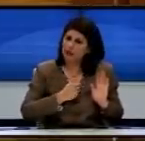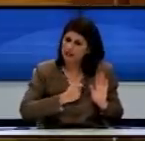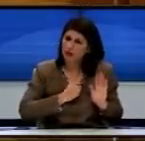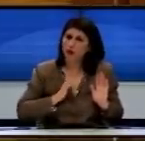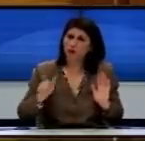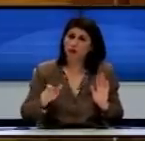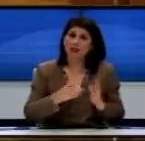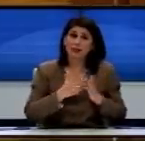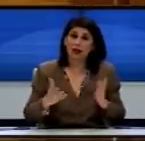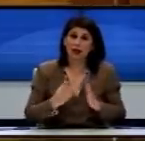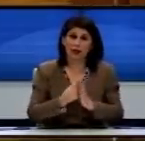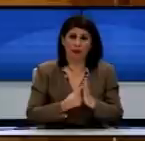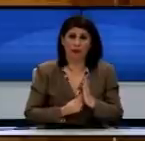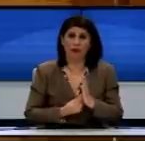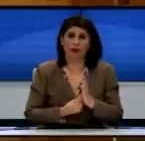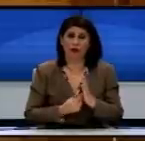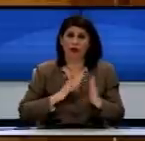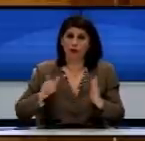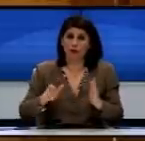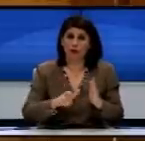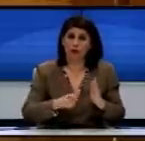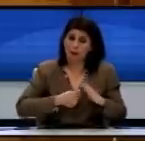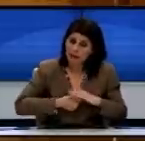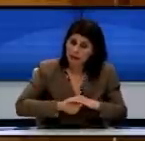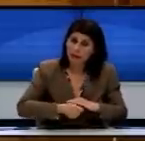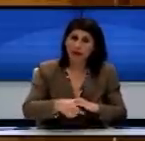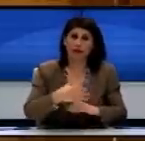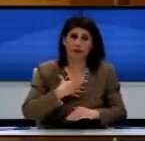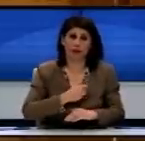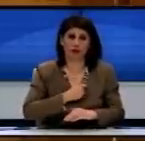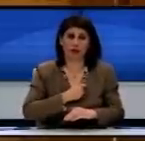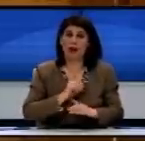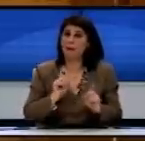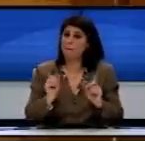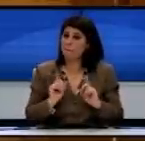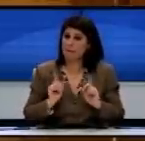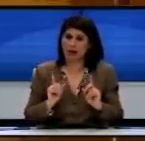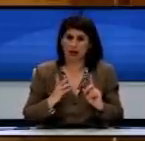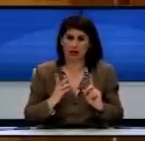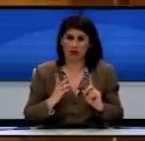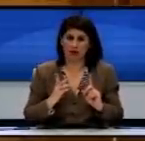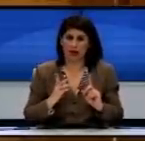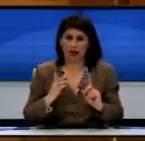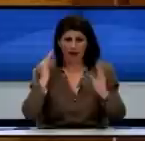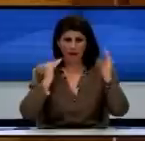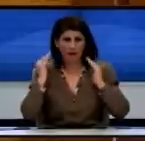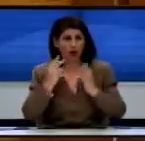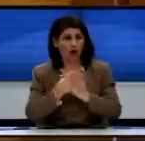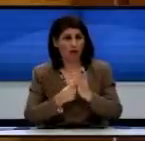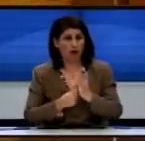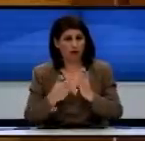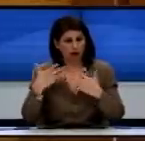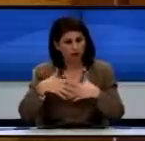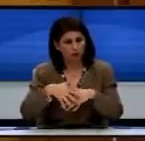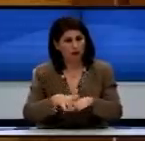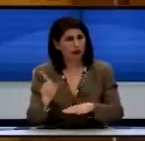τους πολίτες και σε μεγάλο βαθμό οι πολίτες μας επέστρεψαν αυτή την εμπιστοσύνη. Όμως μην έχουμε καμία αμφιβολία ότι ο βαθμός συμμόρφωσης σήμερα